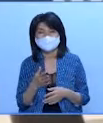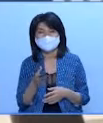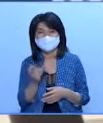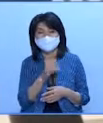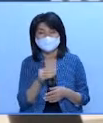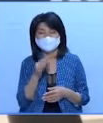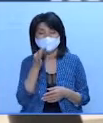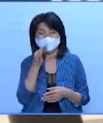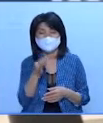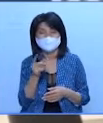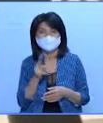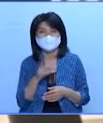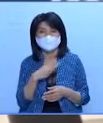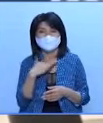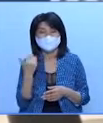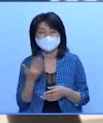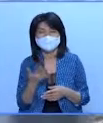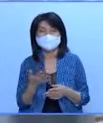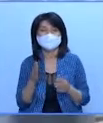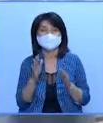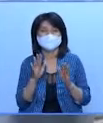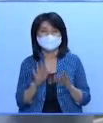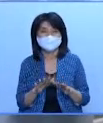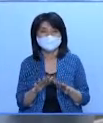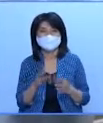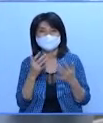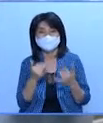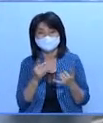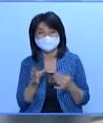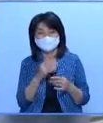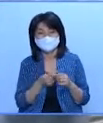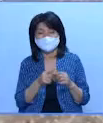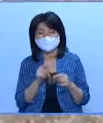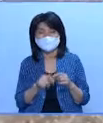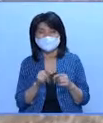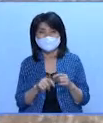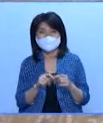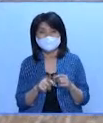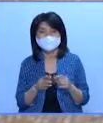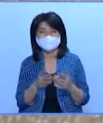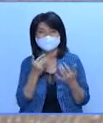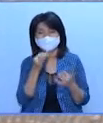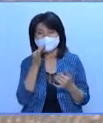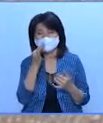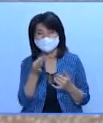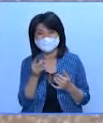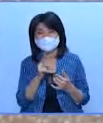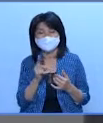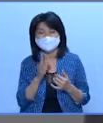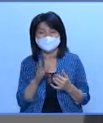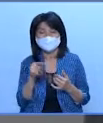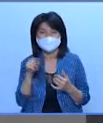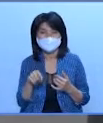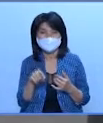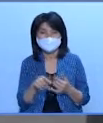олар оқшауланды. Ал әлем желдегі жазбадан кейін Ертіс адалдық алаңы жобалық кеңсесінің мамандары жедел жәрдем станциясына тексеру жүргізді.